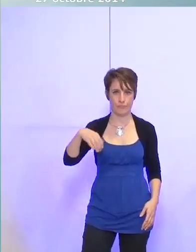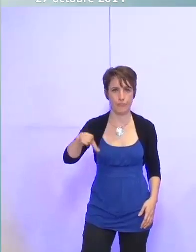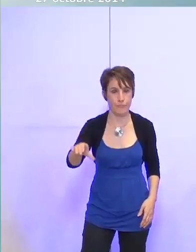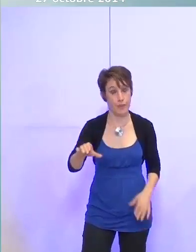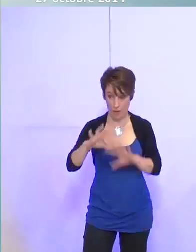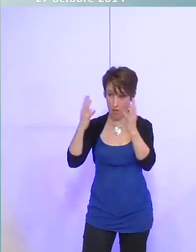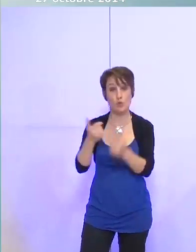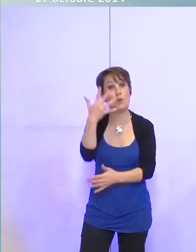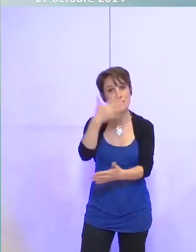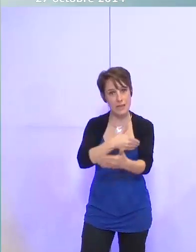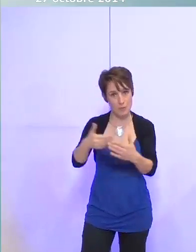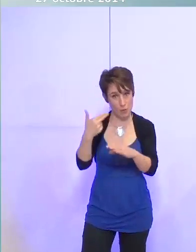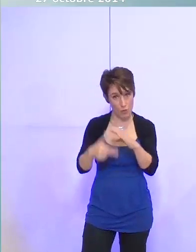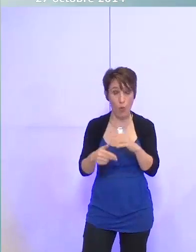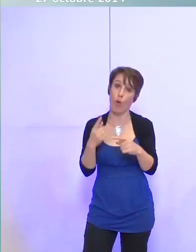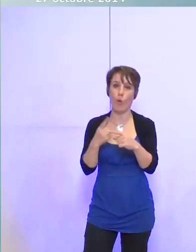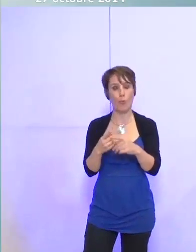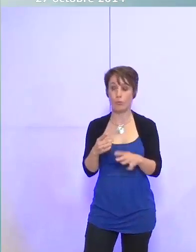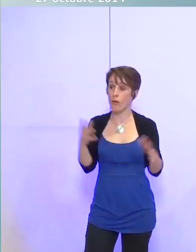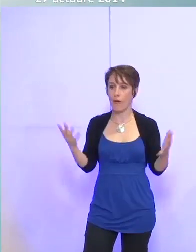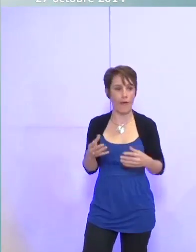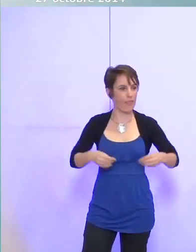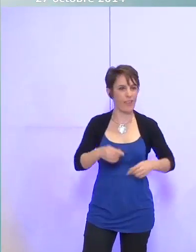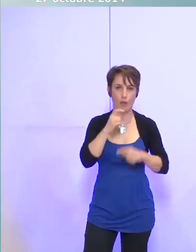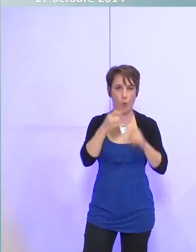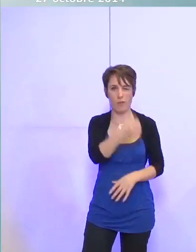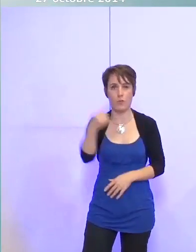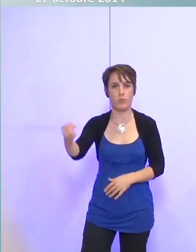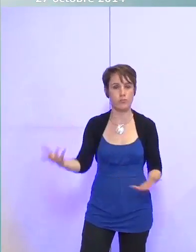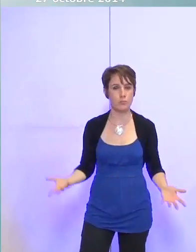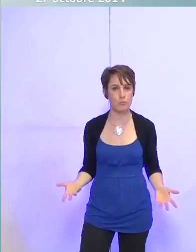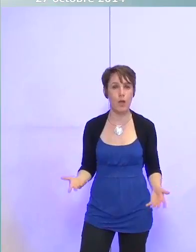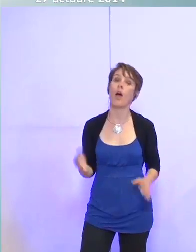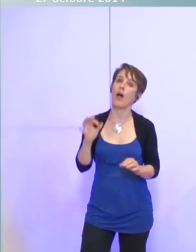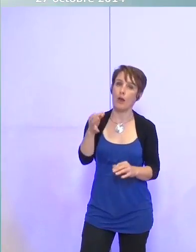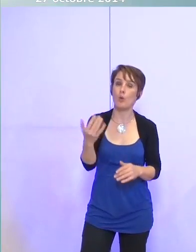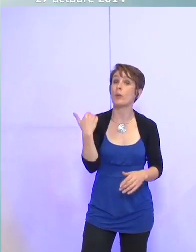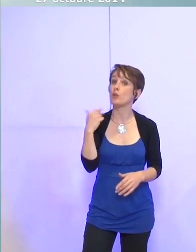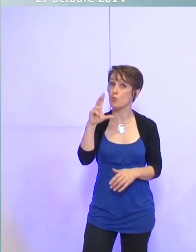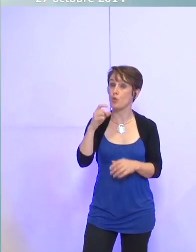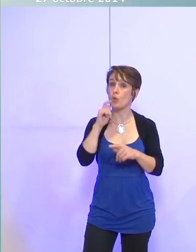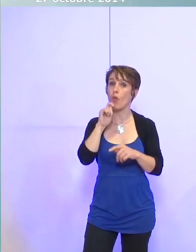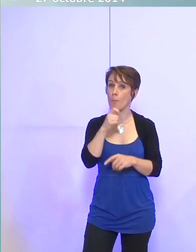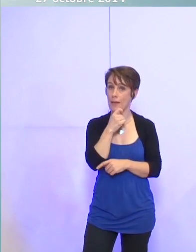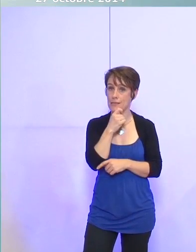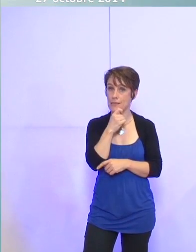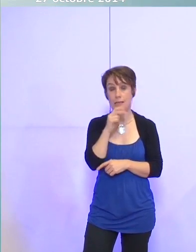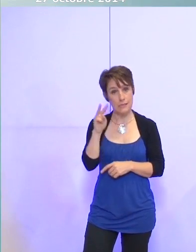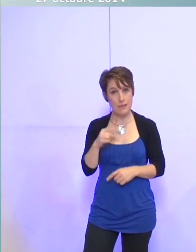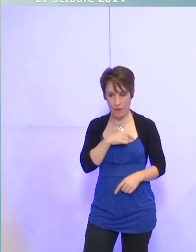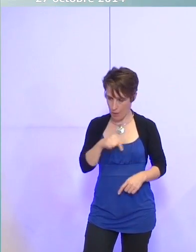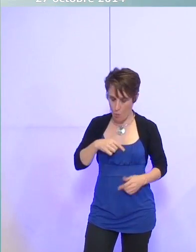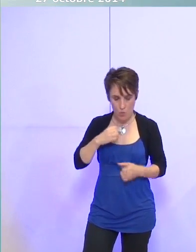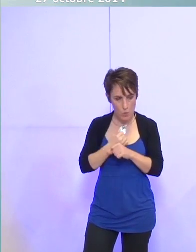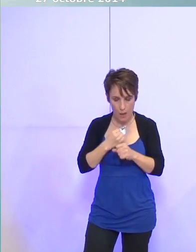et d'installer une direction de transition. Alors oui, depuis le 30 mars, le travail complexe pour redéfinir le